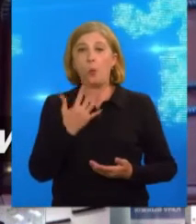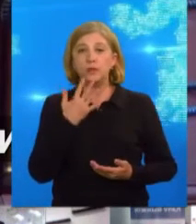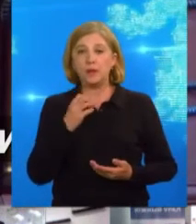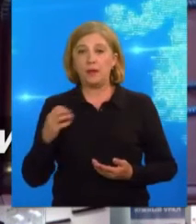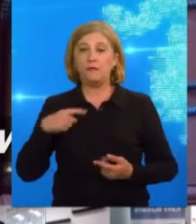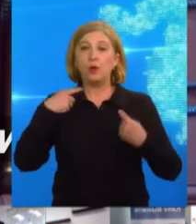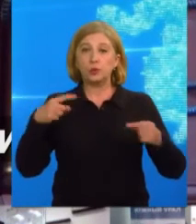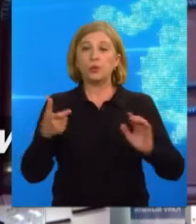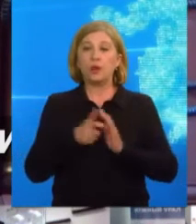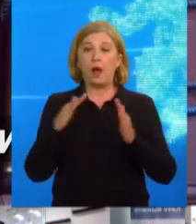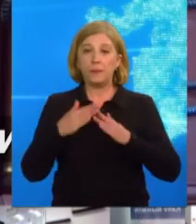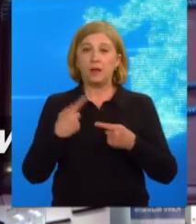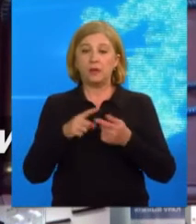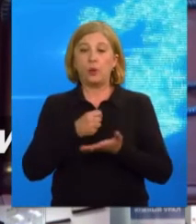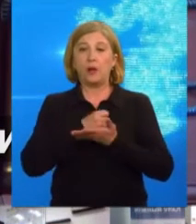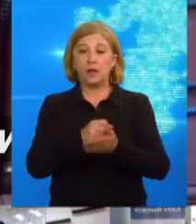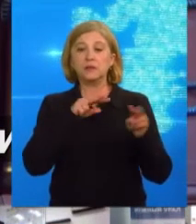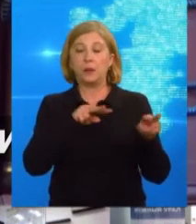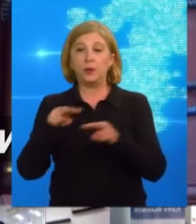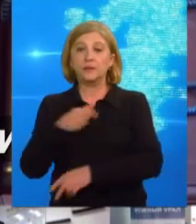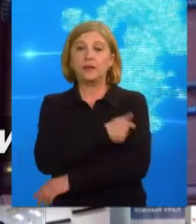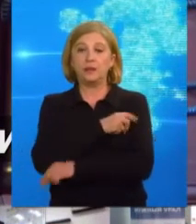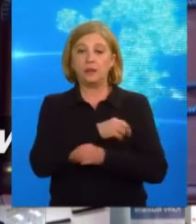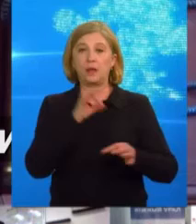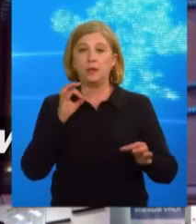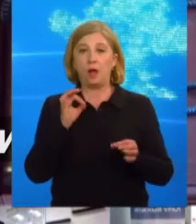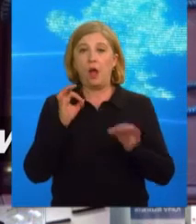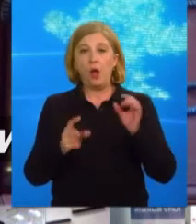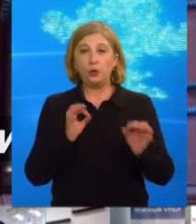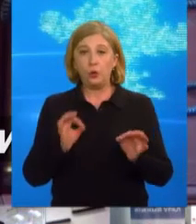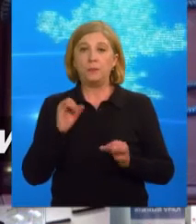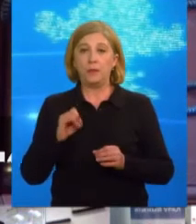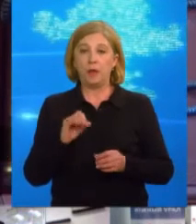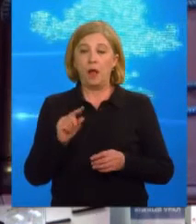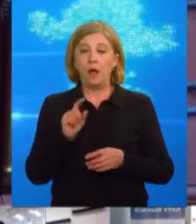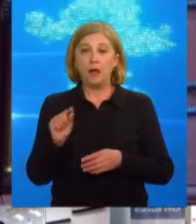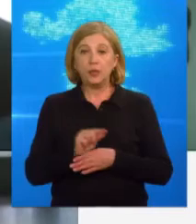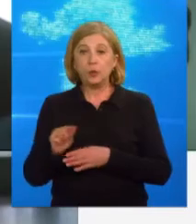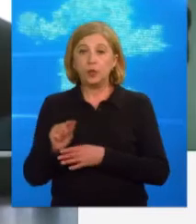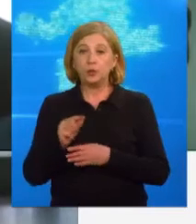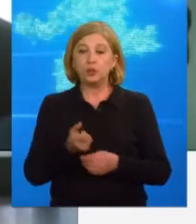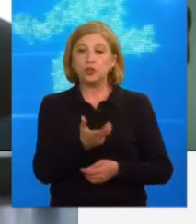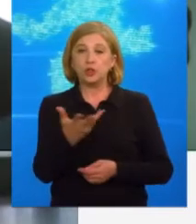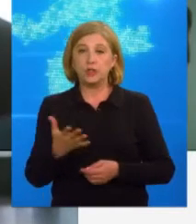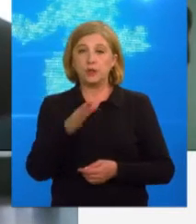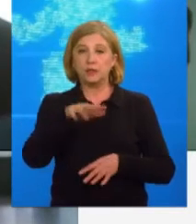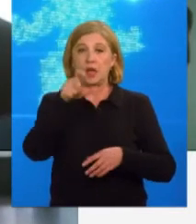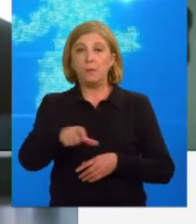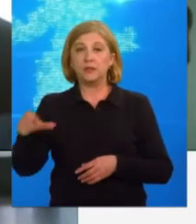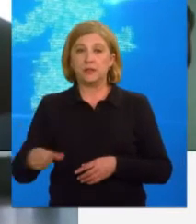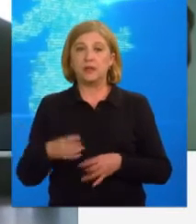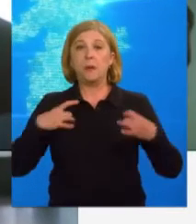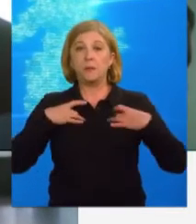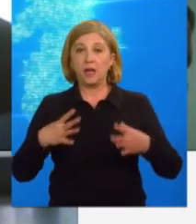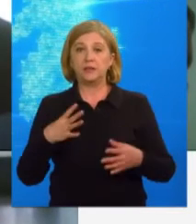объектов, которые гарантируют соблюдение санитарных норм и регулируют численность посетителей. Праздник во многом уйдет